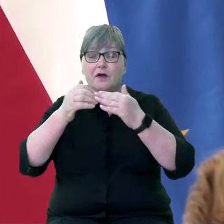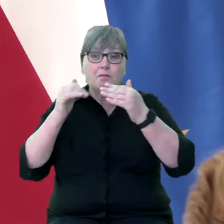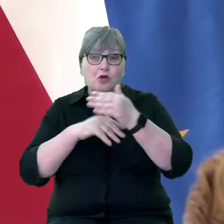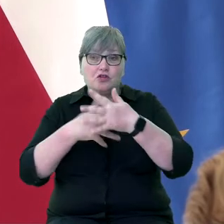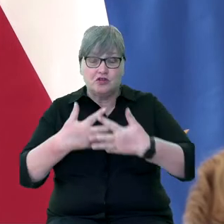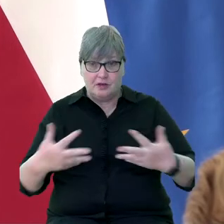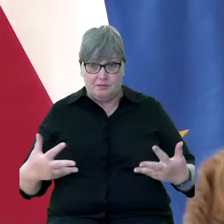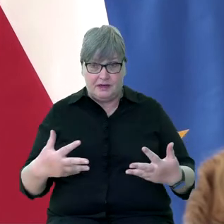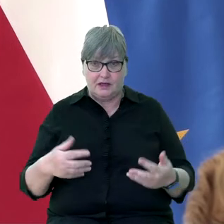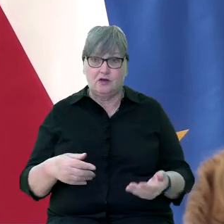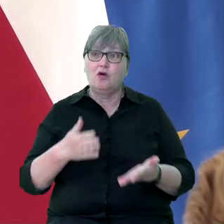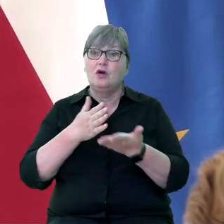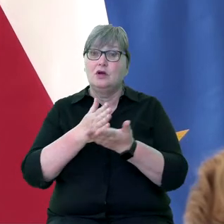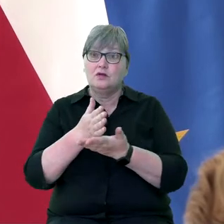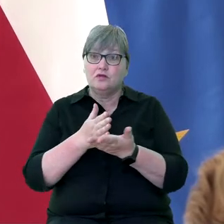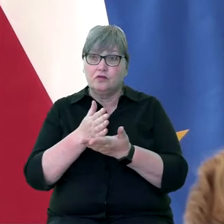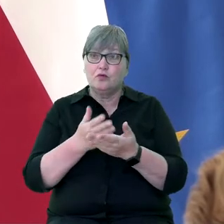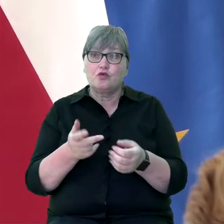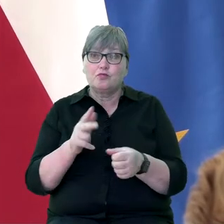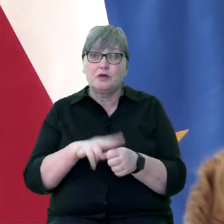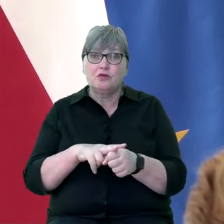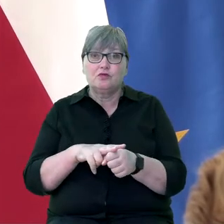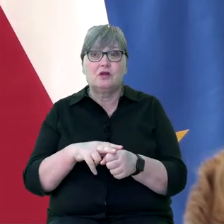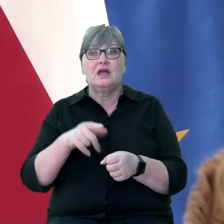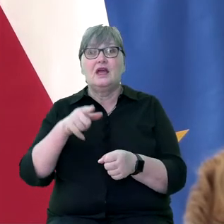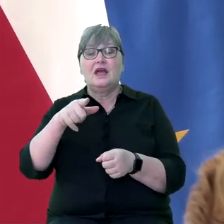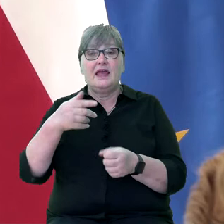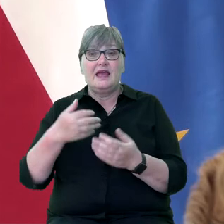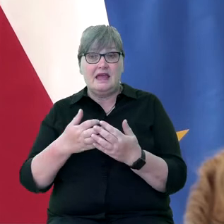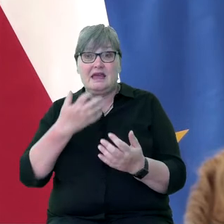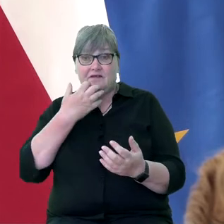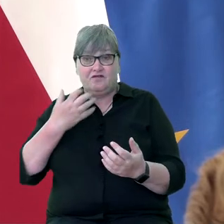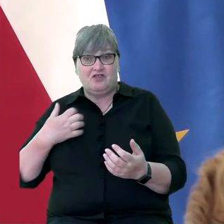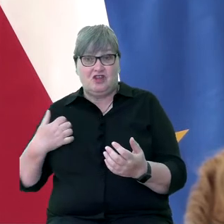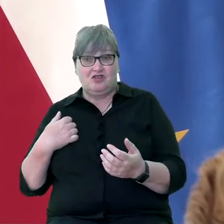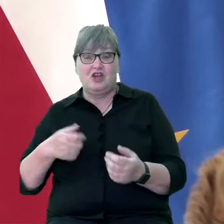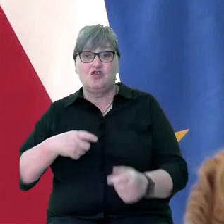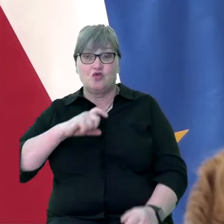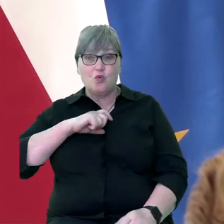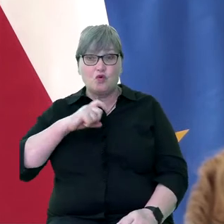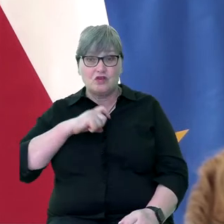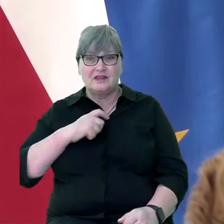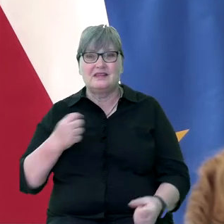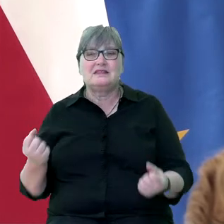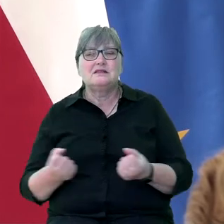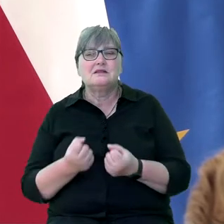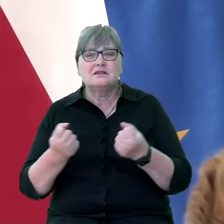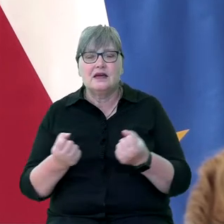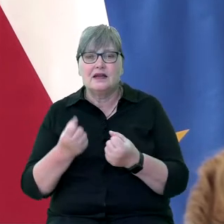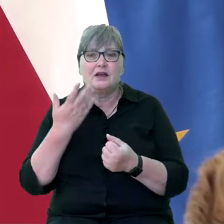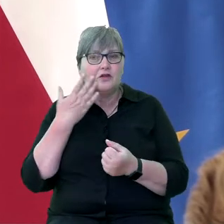przedwojenni urzędnicy zaangażowali się równie aktywnie jak żołnierze Wojska Polskiego,